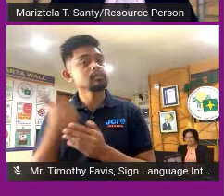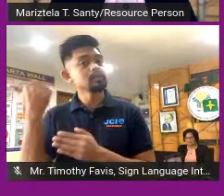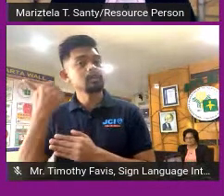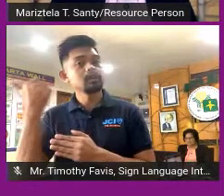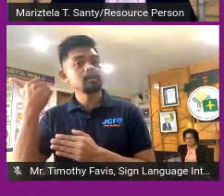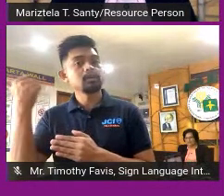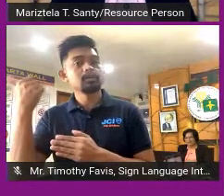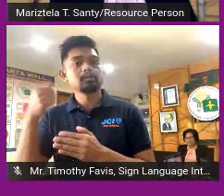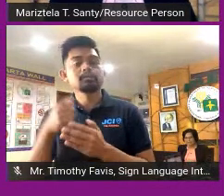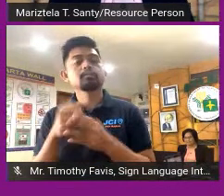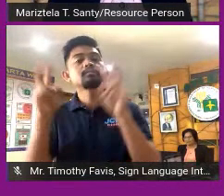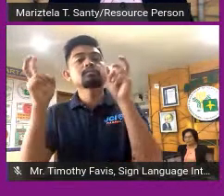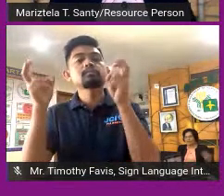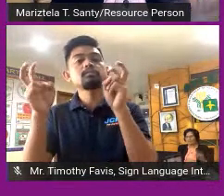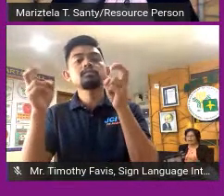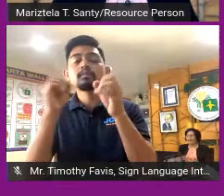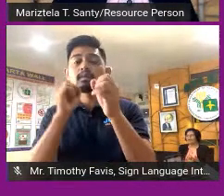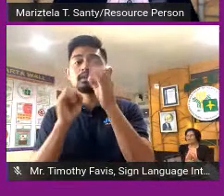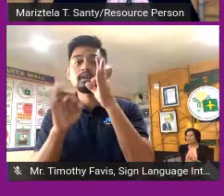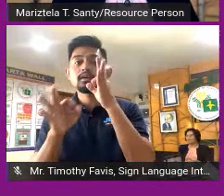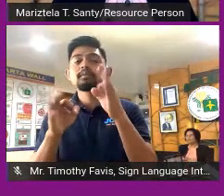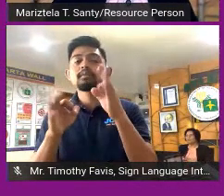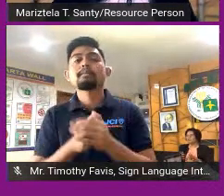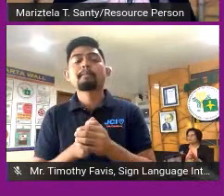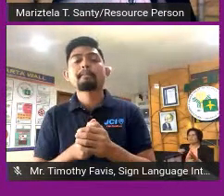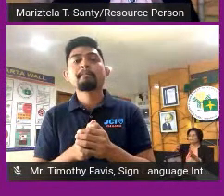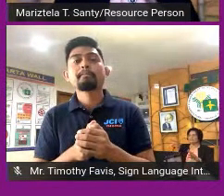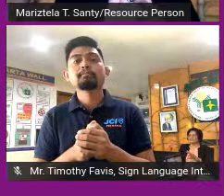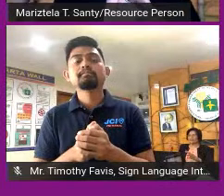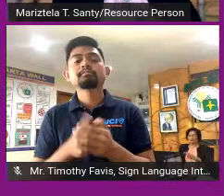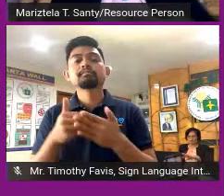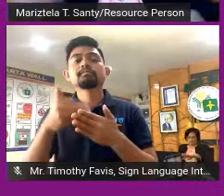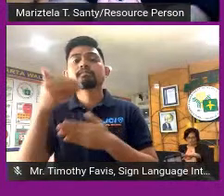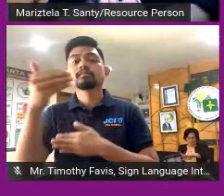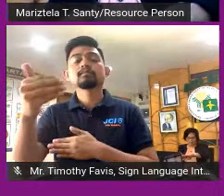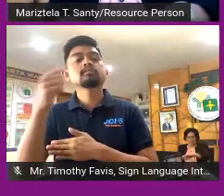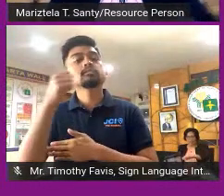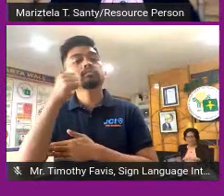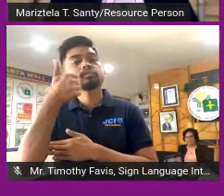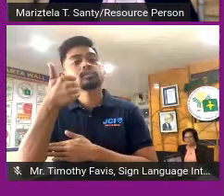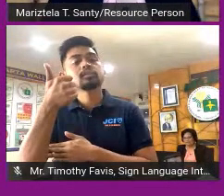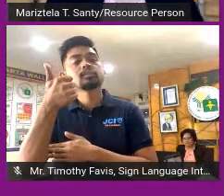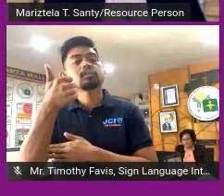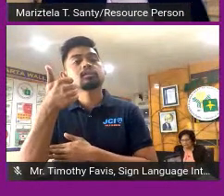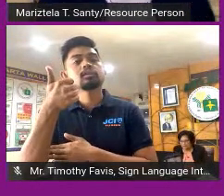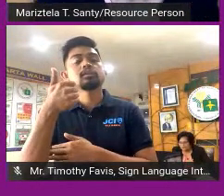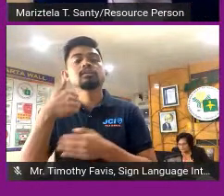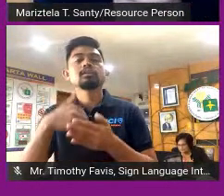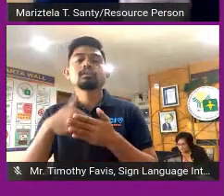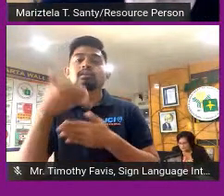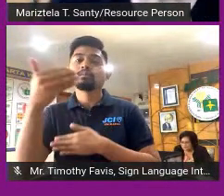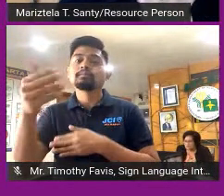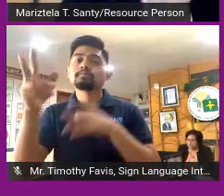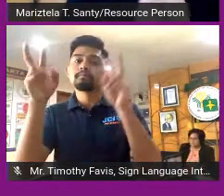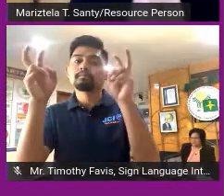ibang topics, kung may mga ano po tayo, kasi next, tomorrow we'll have another